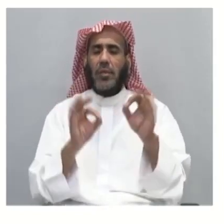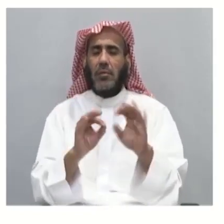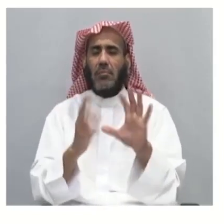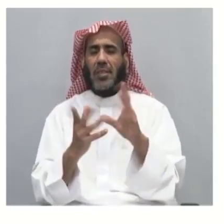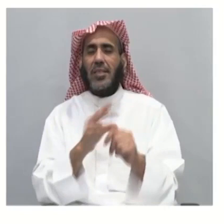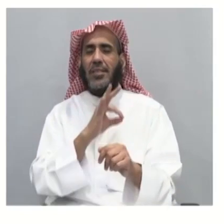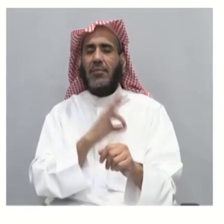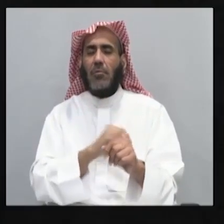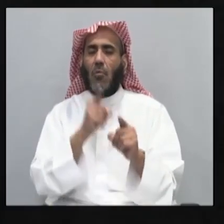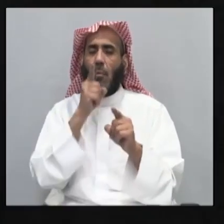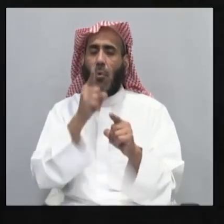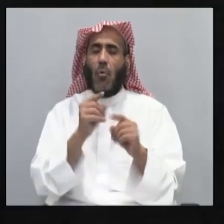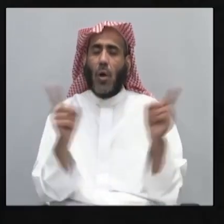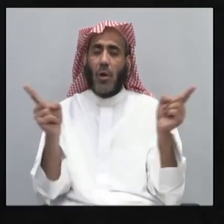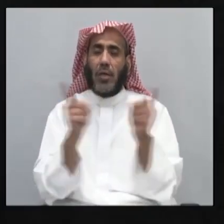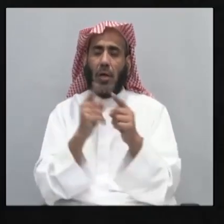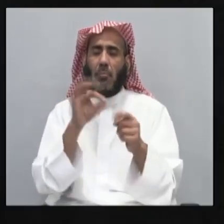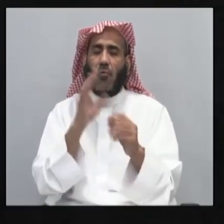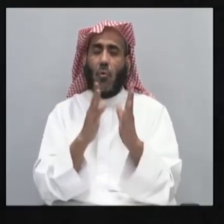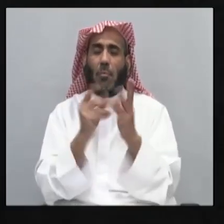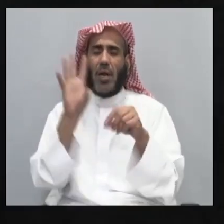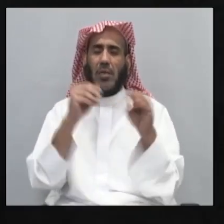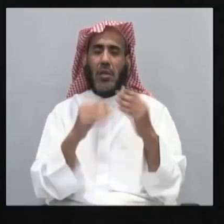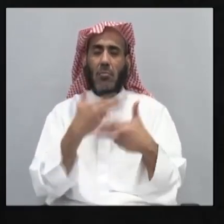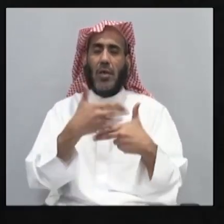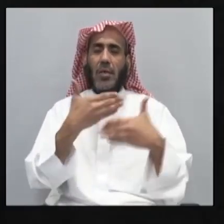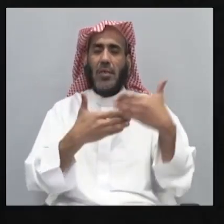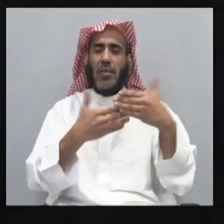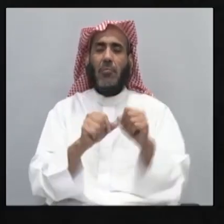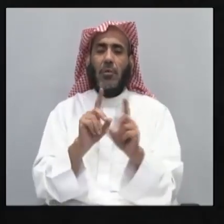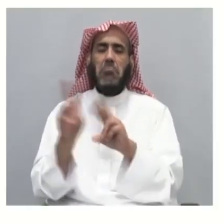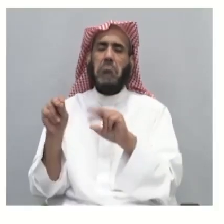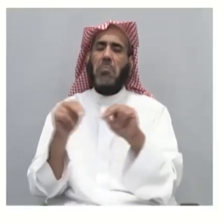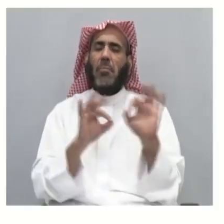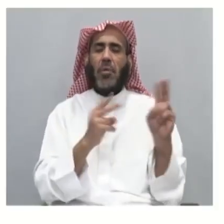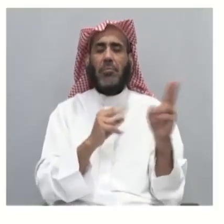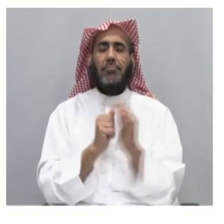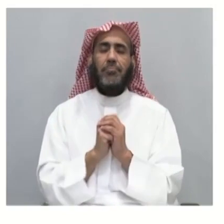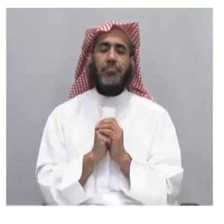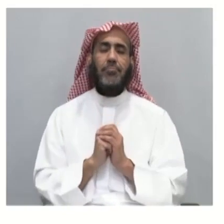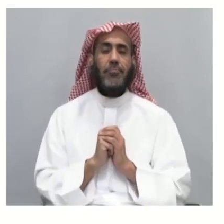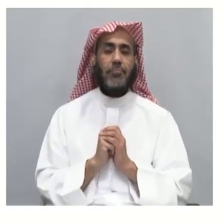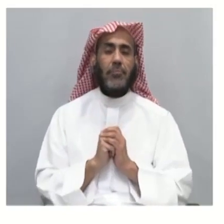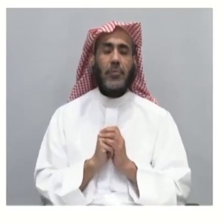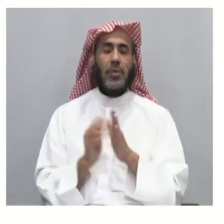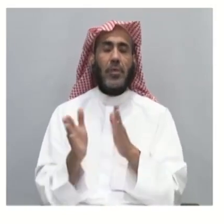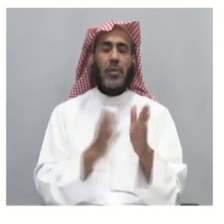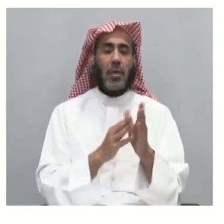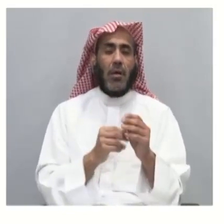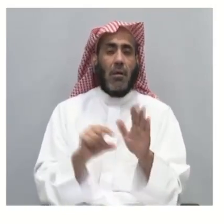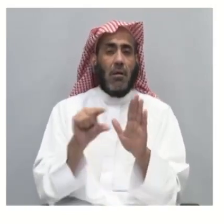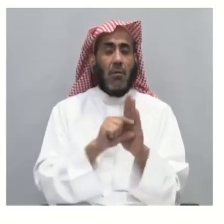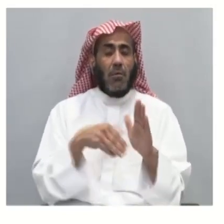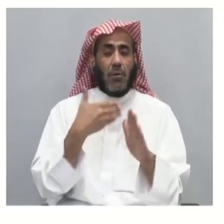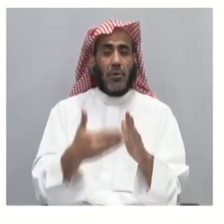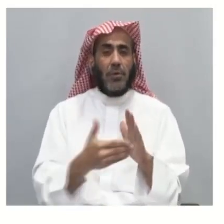منه ويلخص لك مفهوم القصه وتبني بعد ذلك على ما تر في الفقره التي